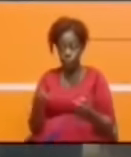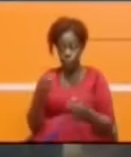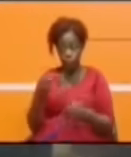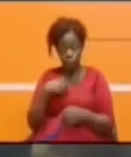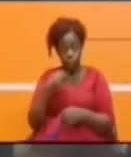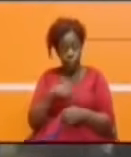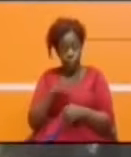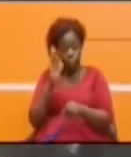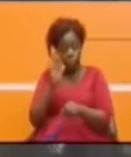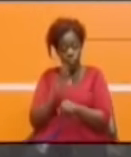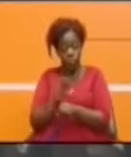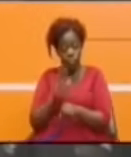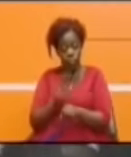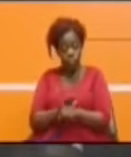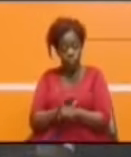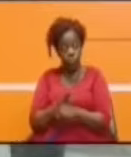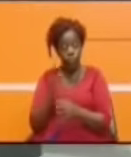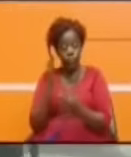ebadde etonnya.